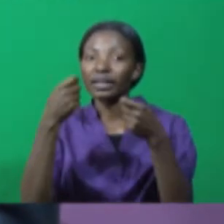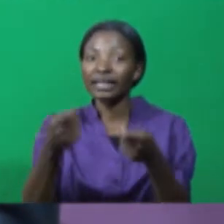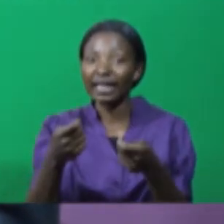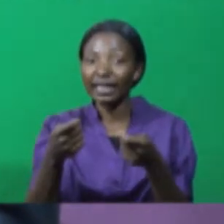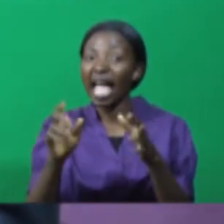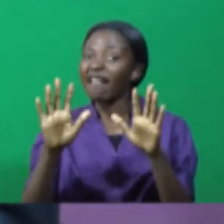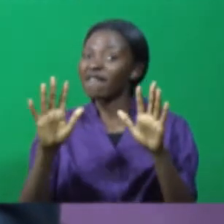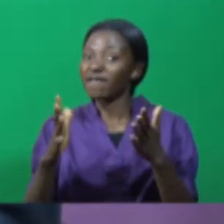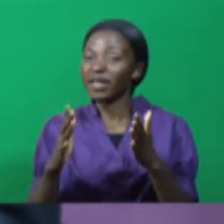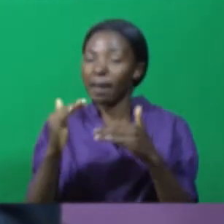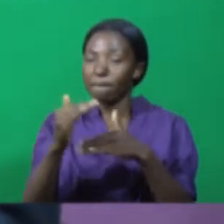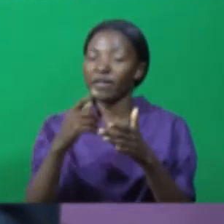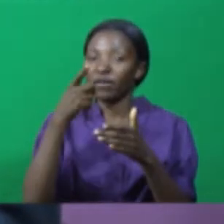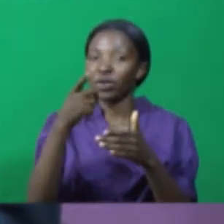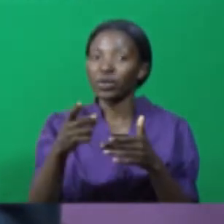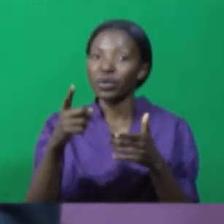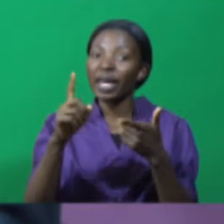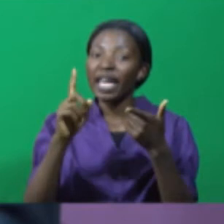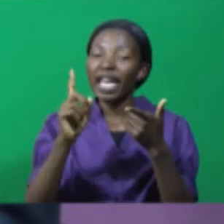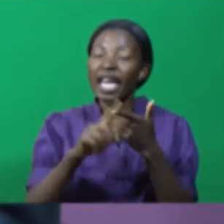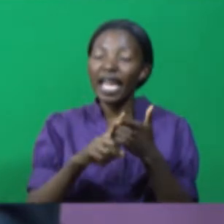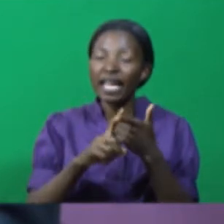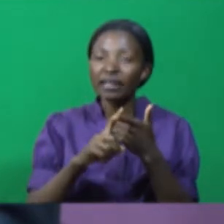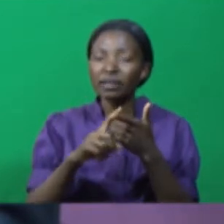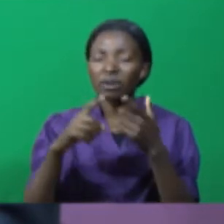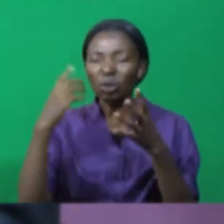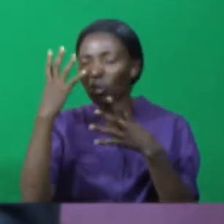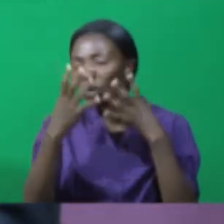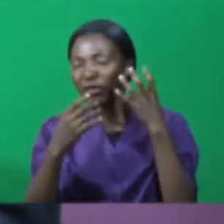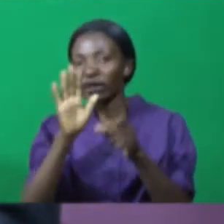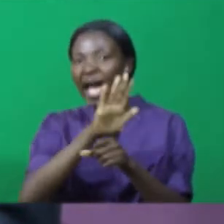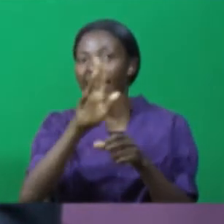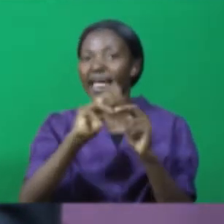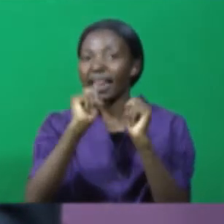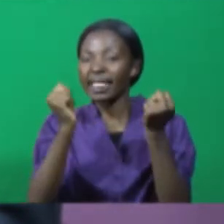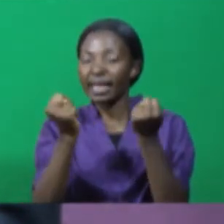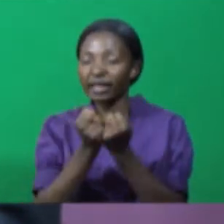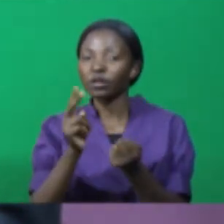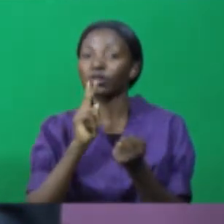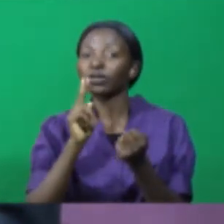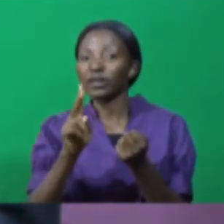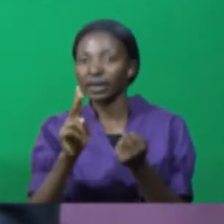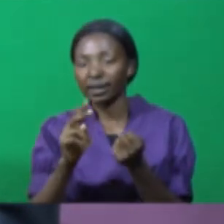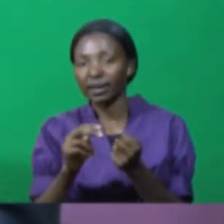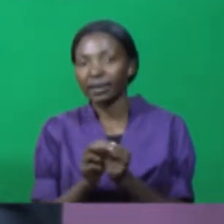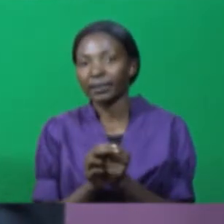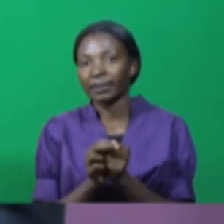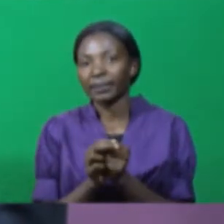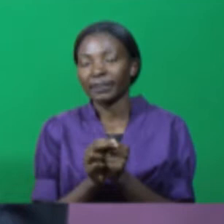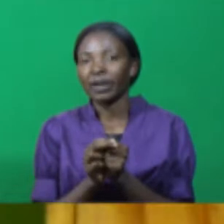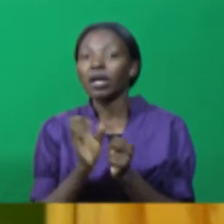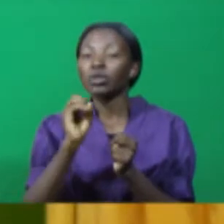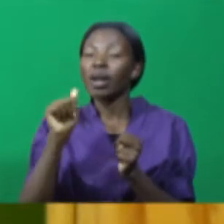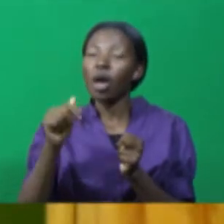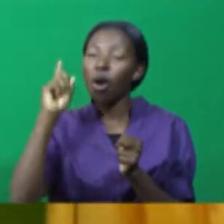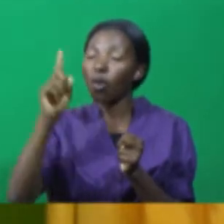chityiso changu pamberi pako. Nokukanganisa ndudzi dzose dzauchasvika kwadziri. Ndichafuratidza vavengi vako vose.